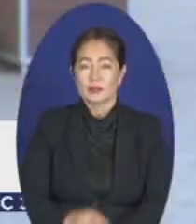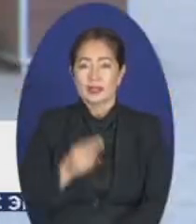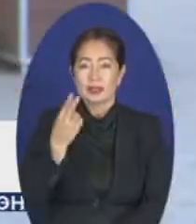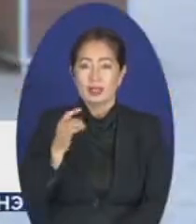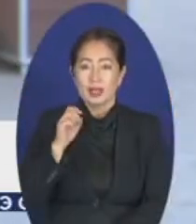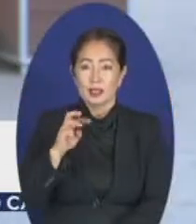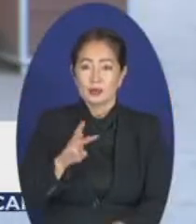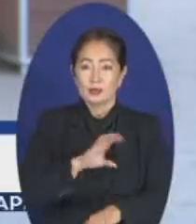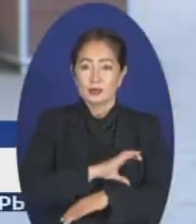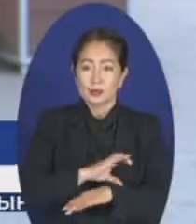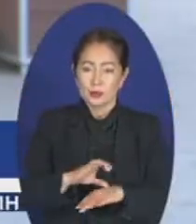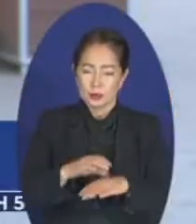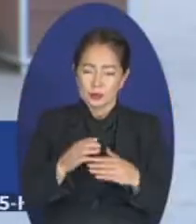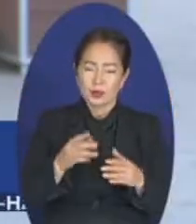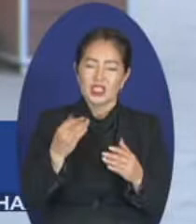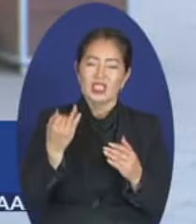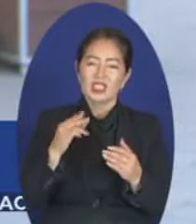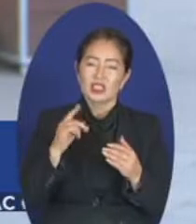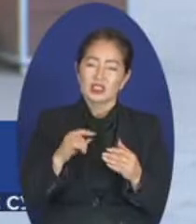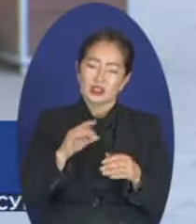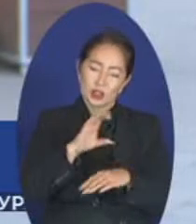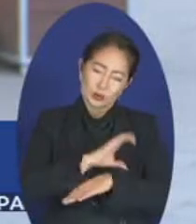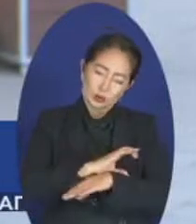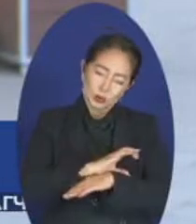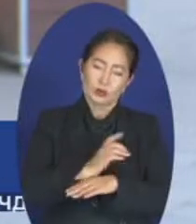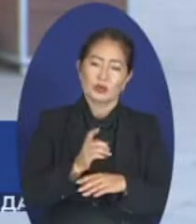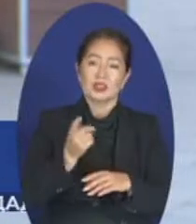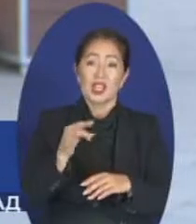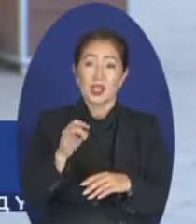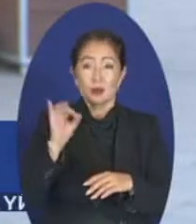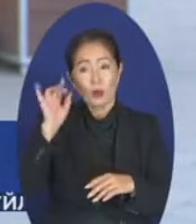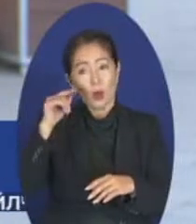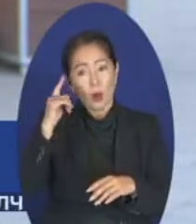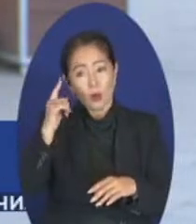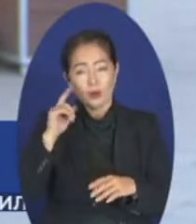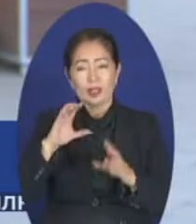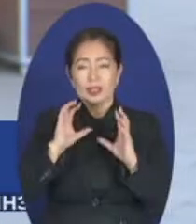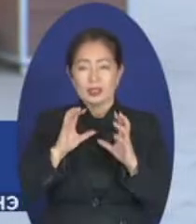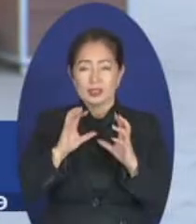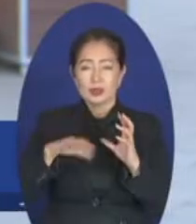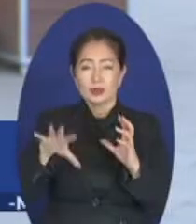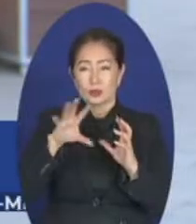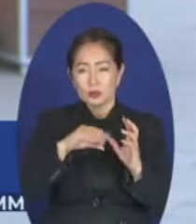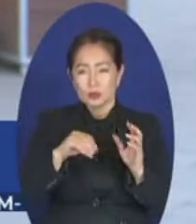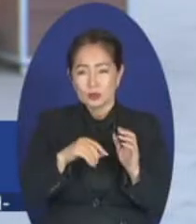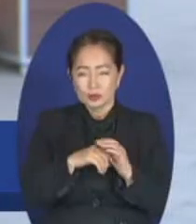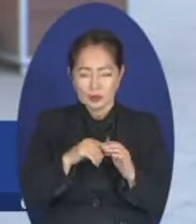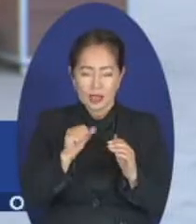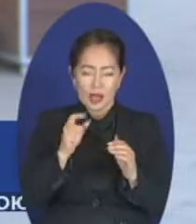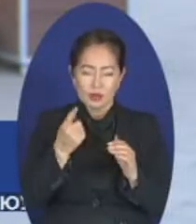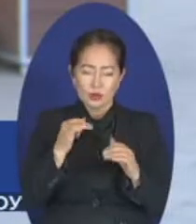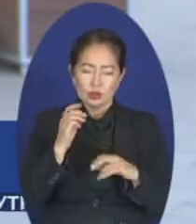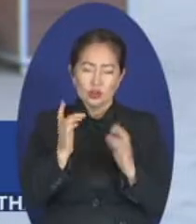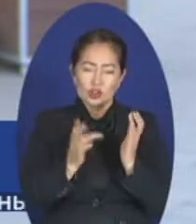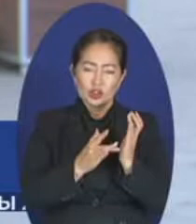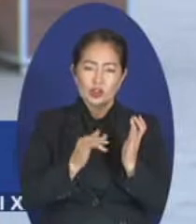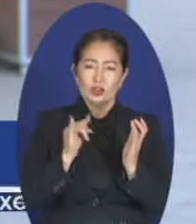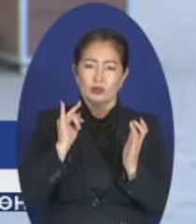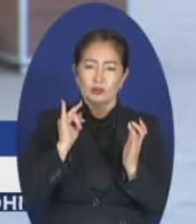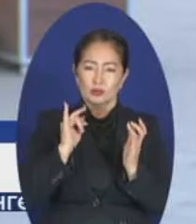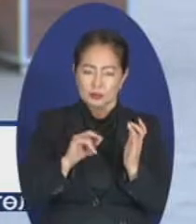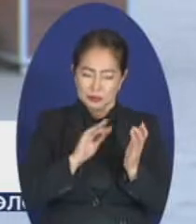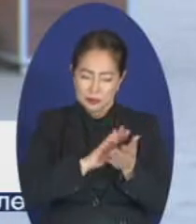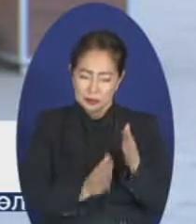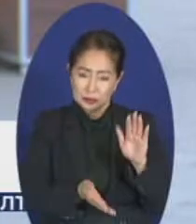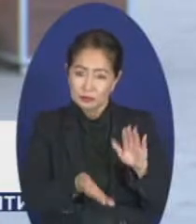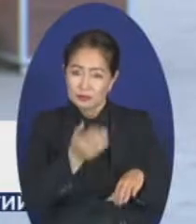Энэ цахим сургууль, дижитал их сургууль гэдэг энэ хиймэл оюун ухаан энэ дэлхийн нийтэд үргэлжлүүлж байгаа ажил төрч технологийн шинэ нэрэнд бол яалч байхгүй